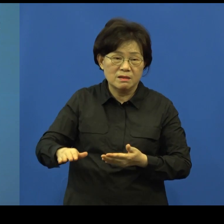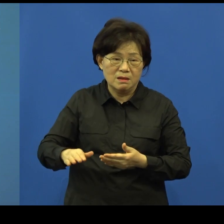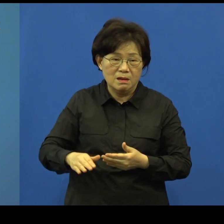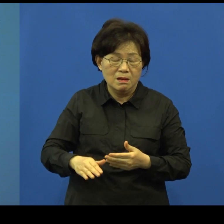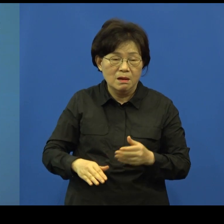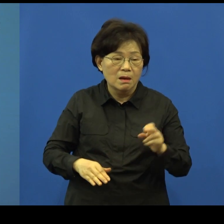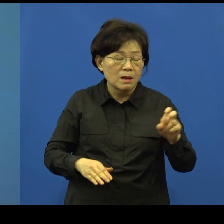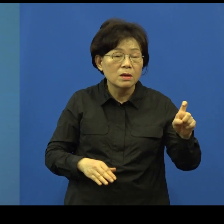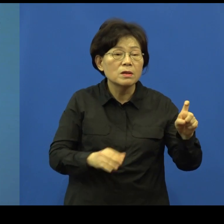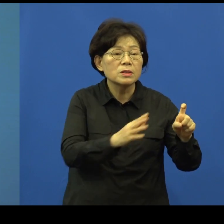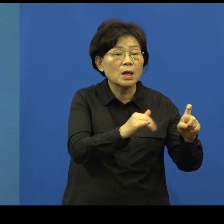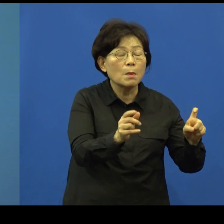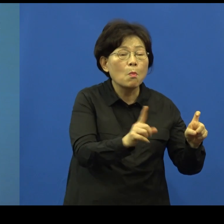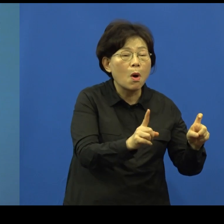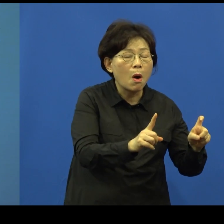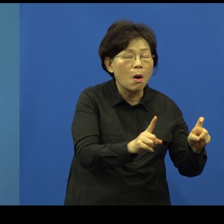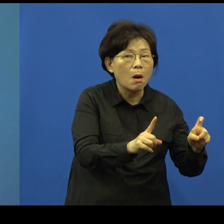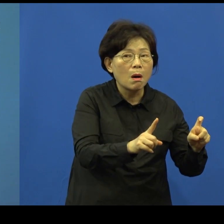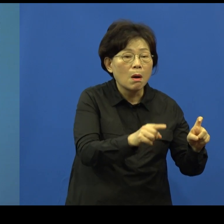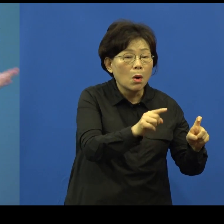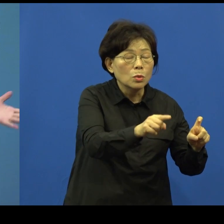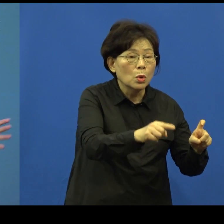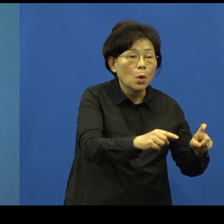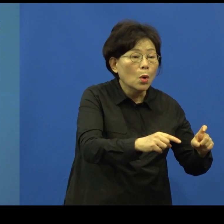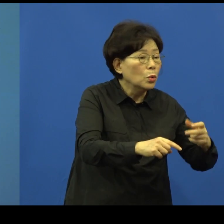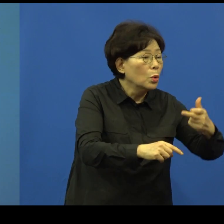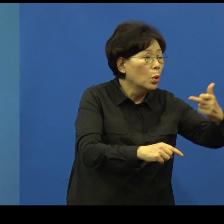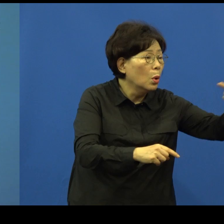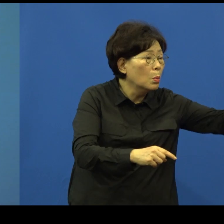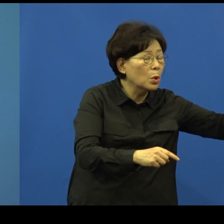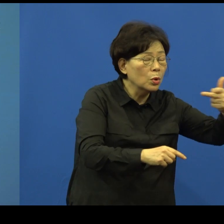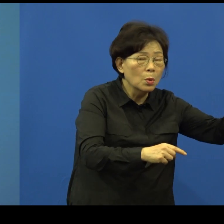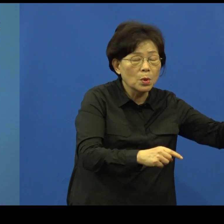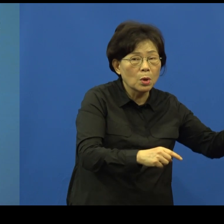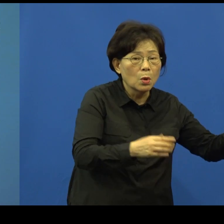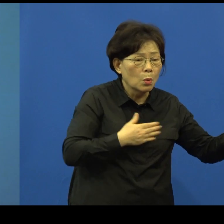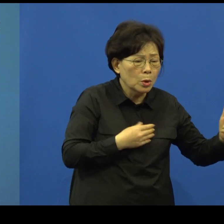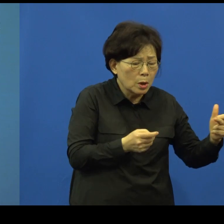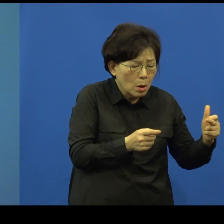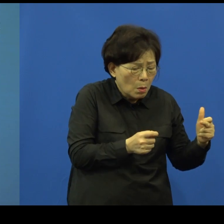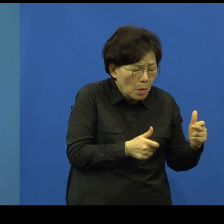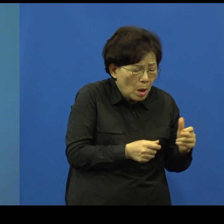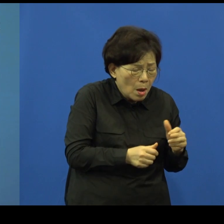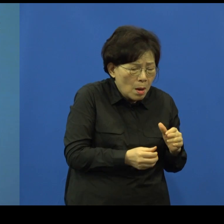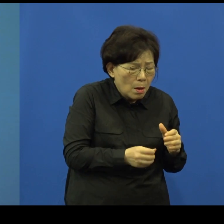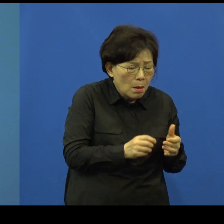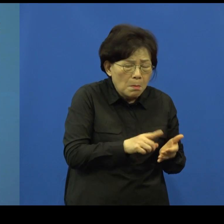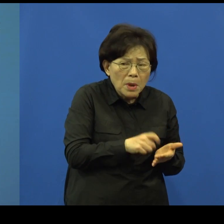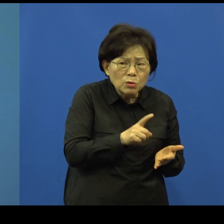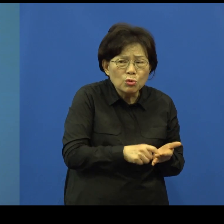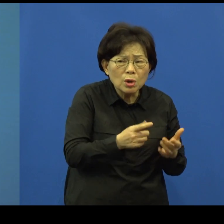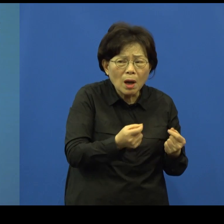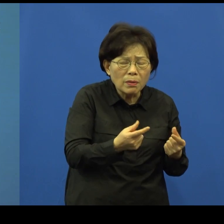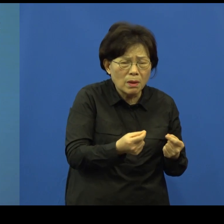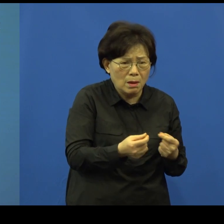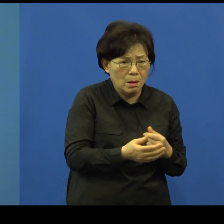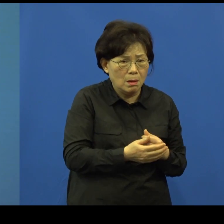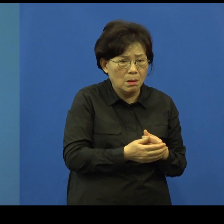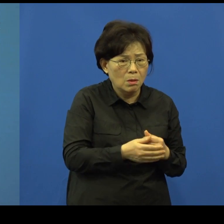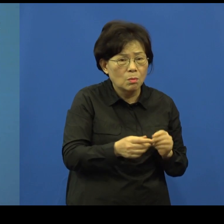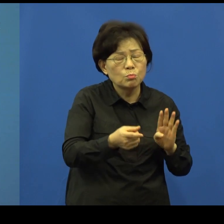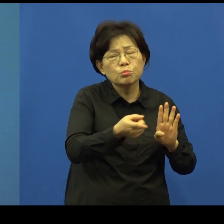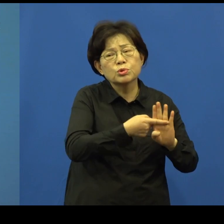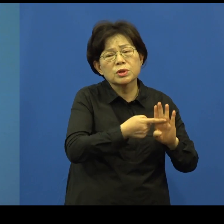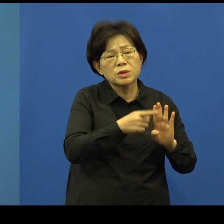근데 10명은 뭐라고 그래요? 저들이 너무 큰데 그들에 비해서 우리는 메뚜기가 왔습니다.